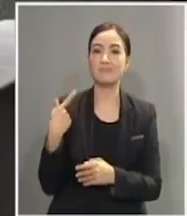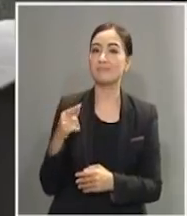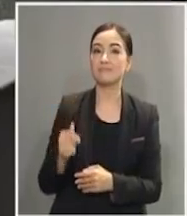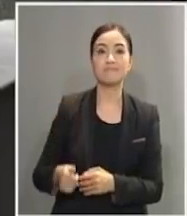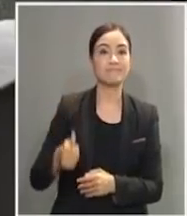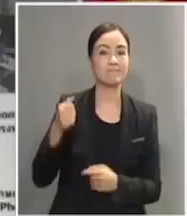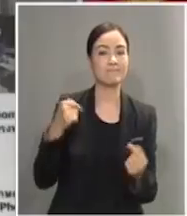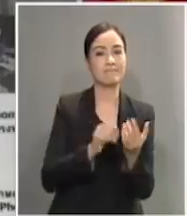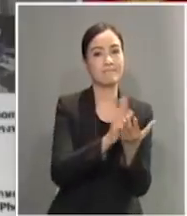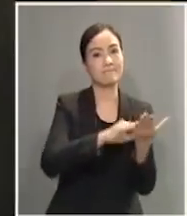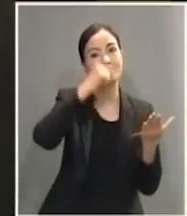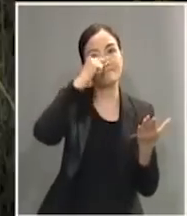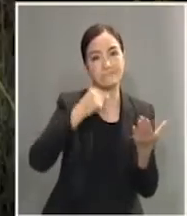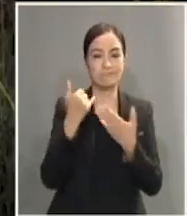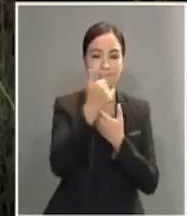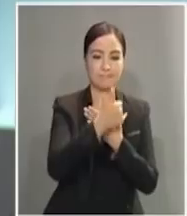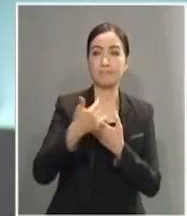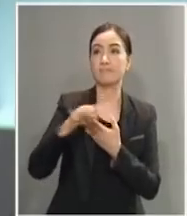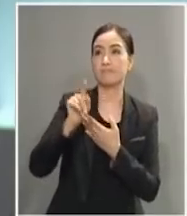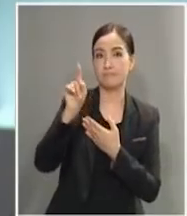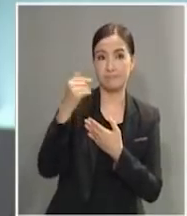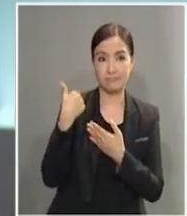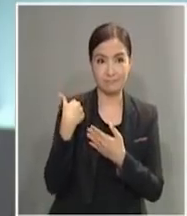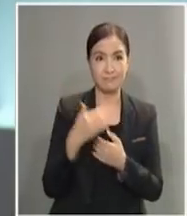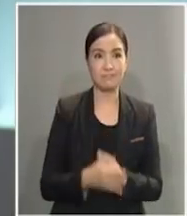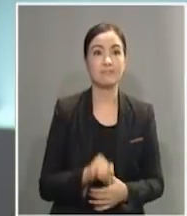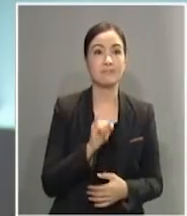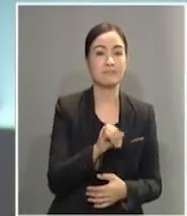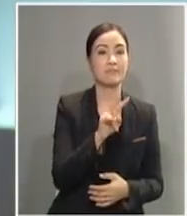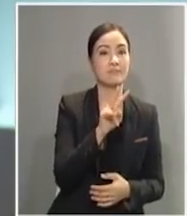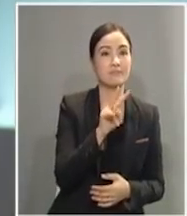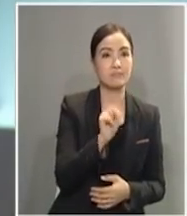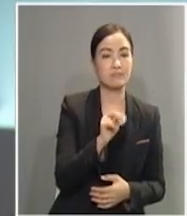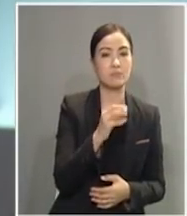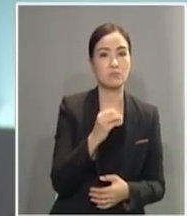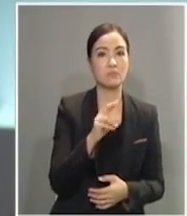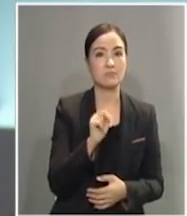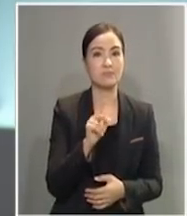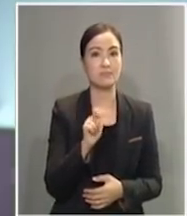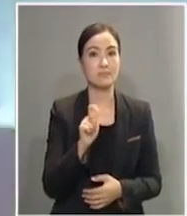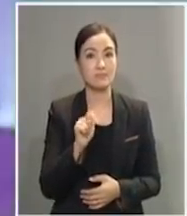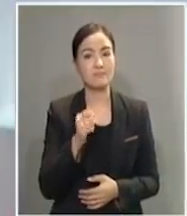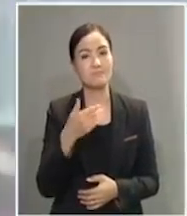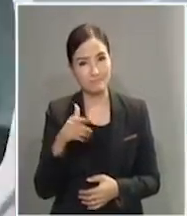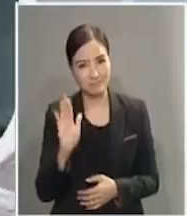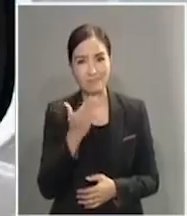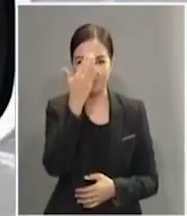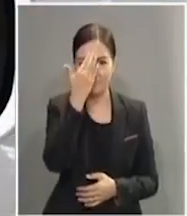ชน์สูงสุดกับไทยและต่างประเทศสำหรับ In on Ad วันนี้ลาไปก่อนสวัสดีครับ